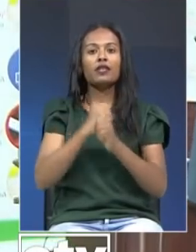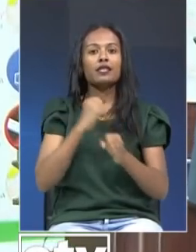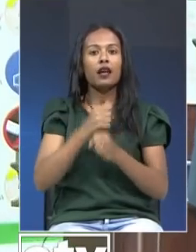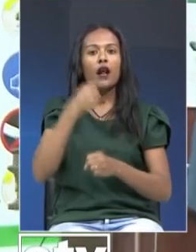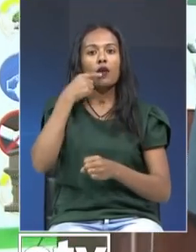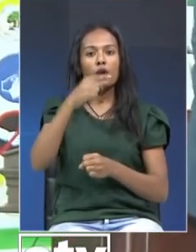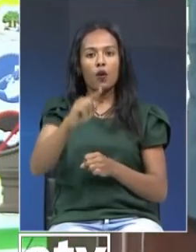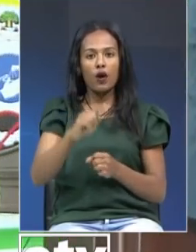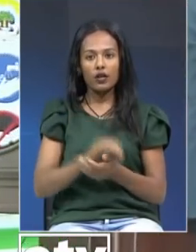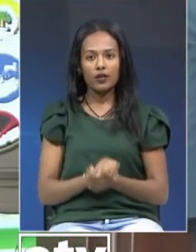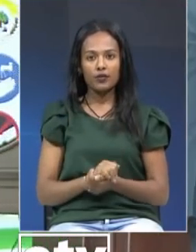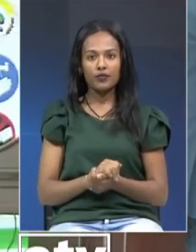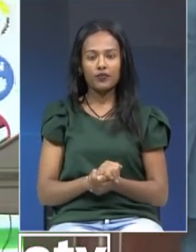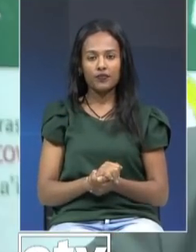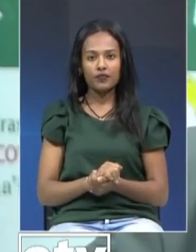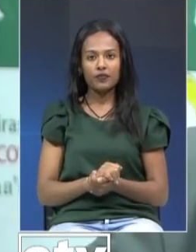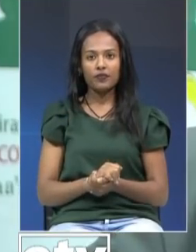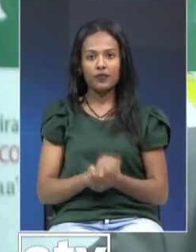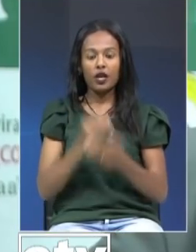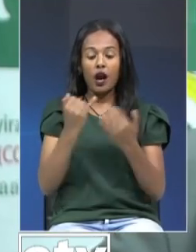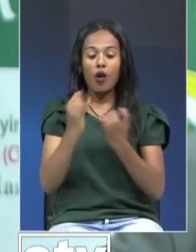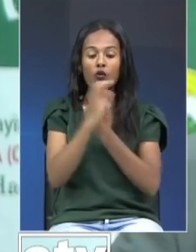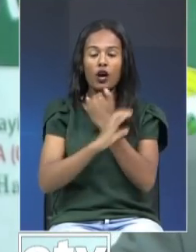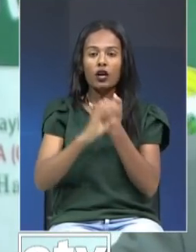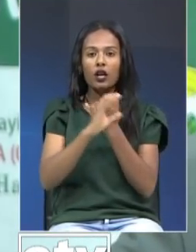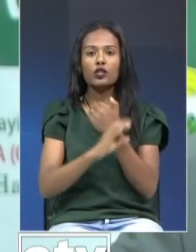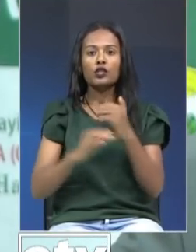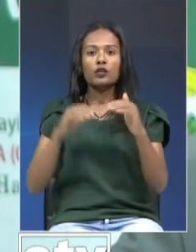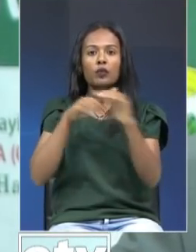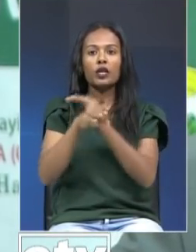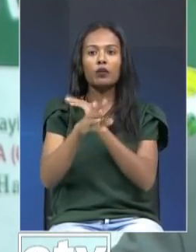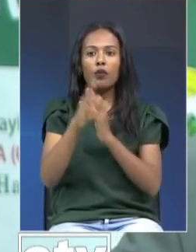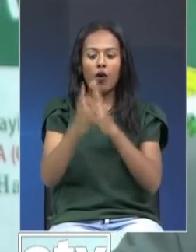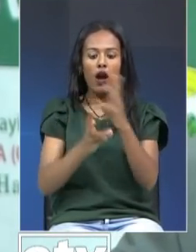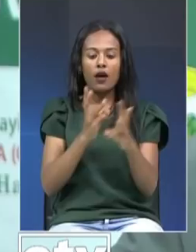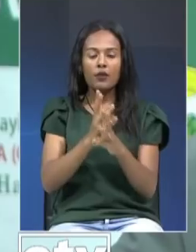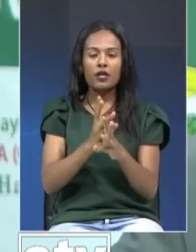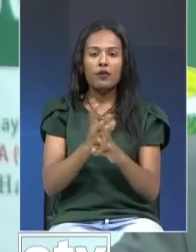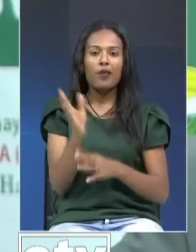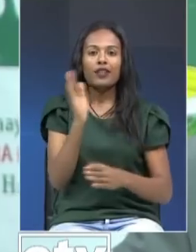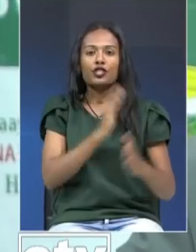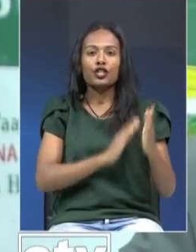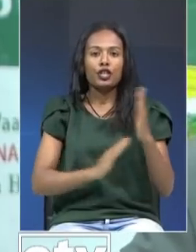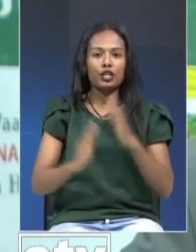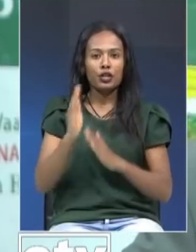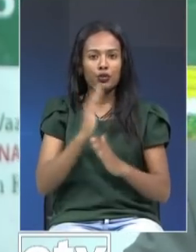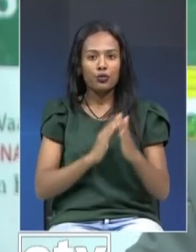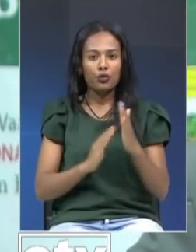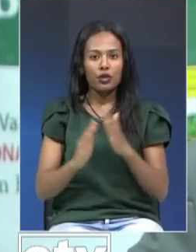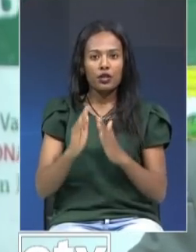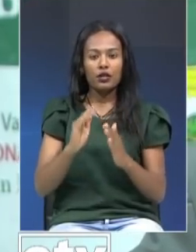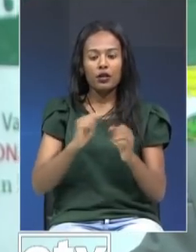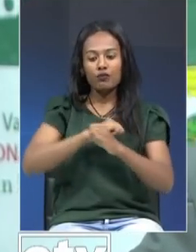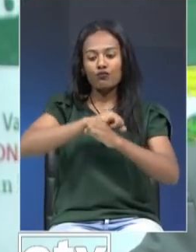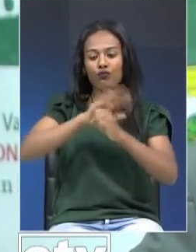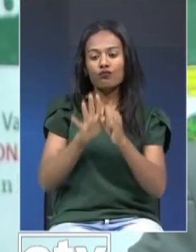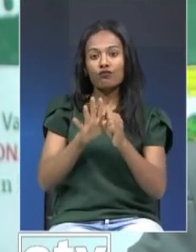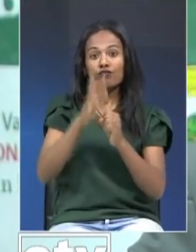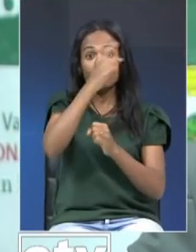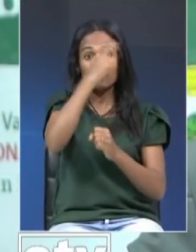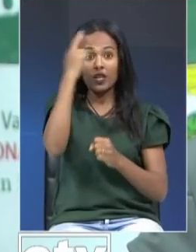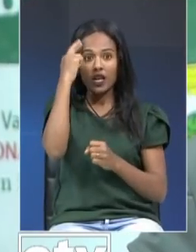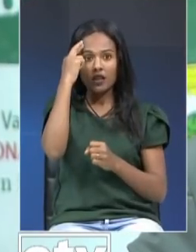ያሉት። አሁን ሀገራችን በገባው ዓለምን ባስቸገረው የኮሮና ቫይረስ